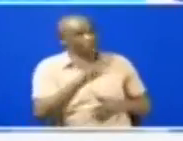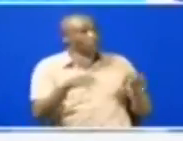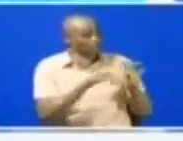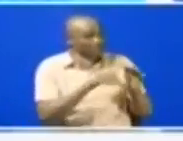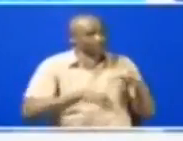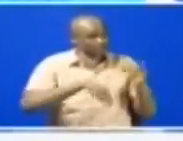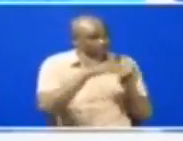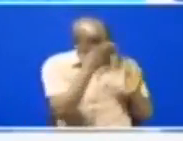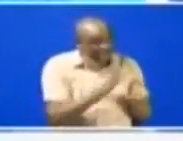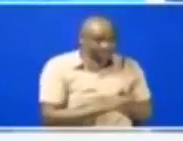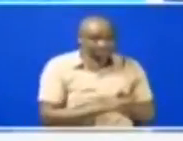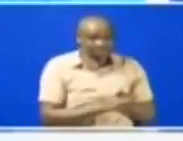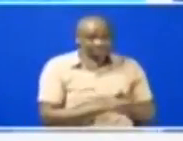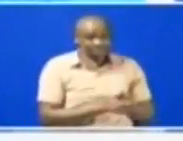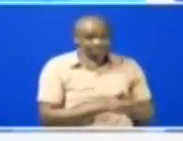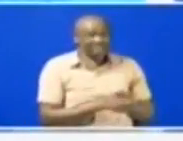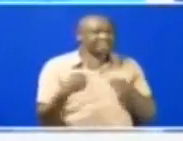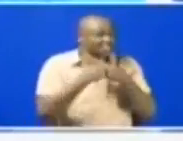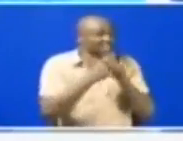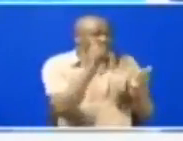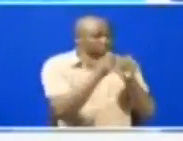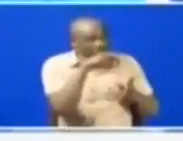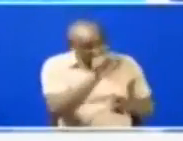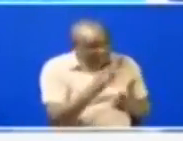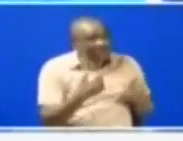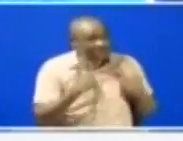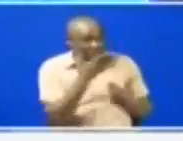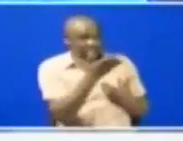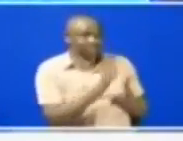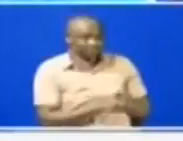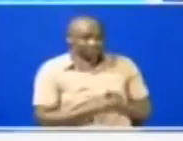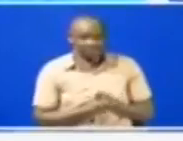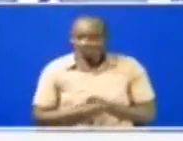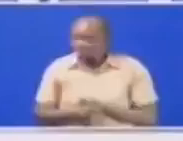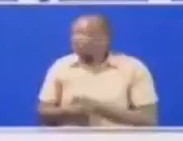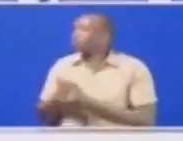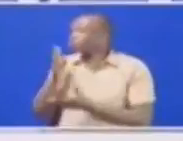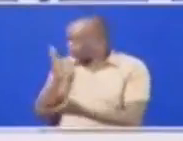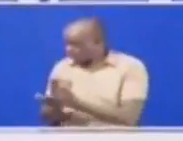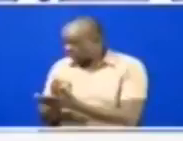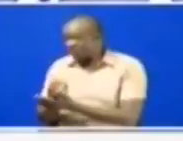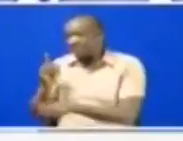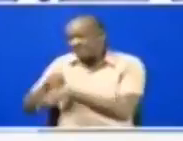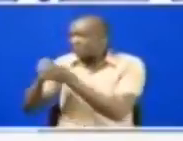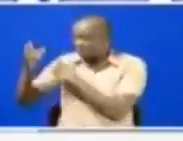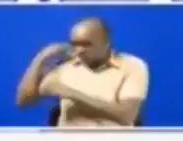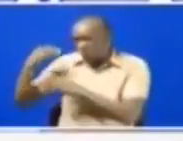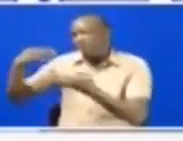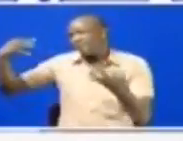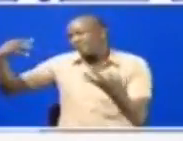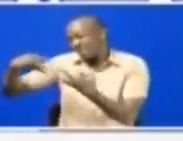na vile vile kina Musa Otieno hawakuwa na wakati wa kutetea, ni changamoto zipi ambazo mlikuwa mnapitia wakati ule? Ah, kwa kusema kweli hiyo wakati tulikuwa na federation